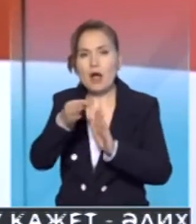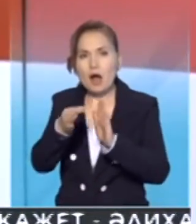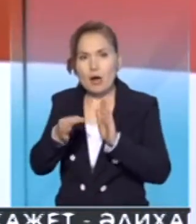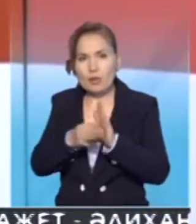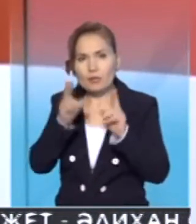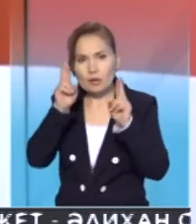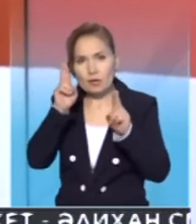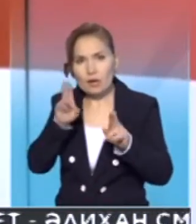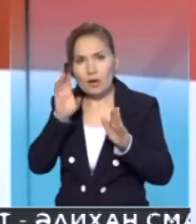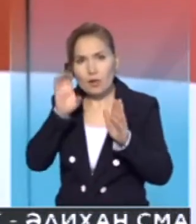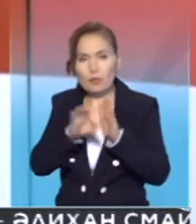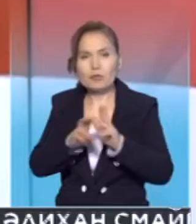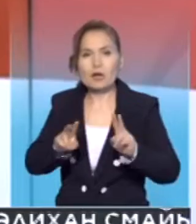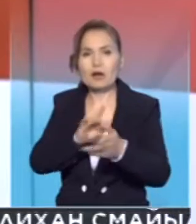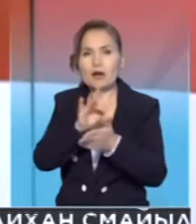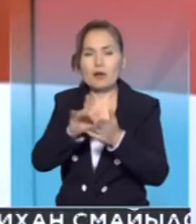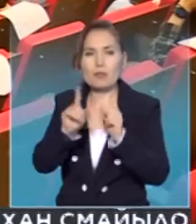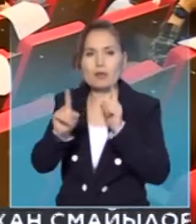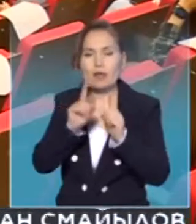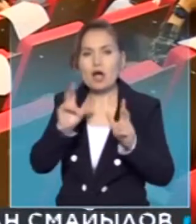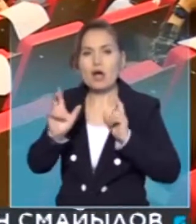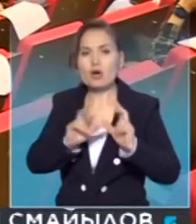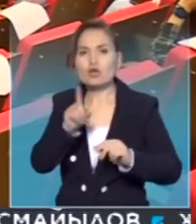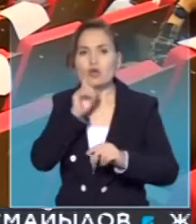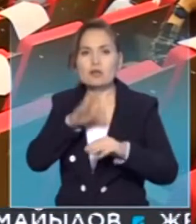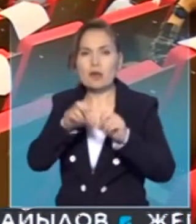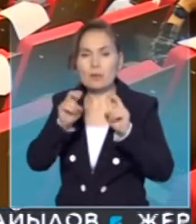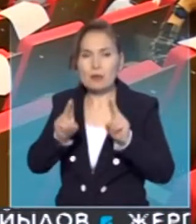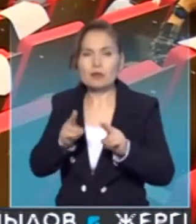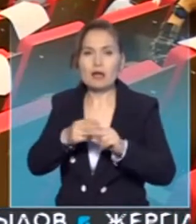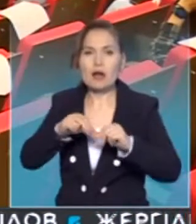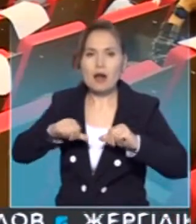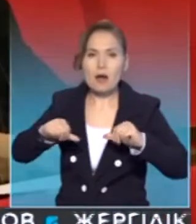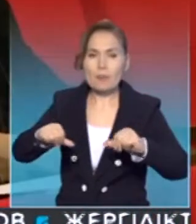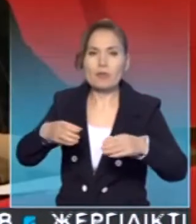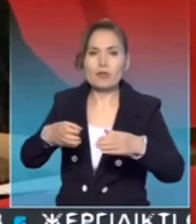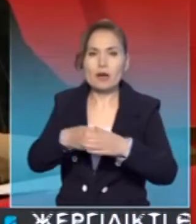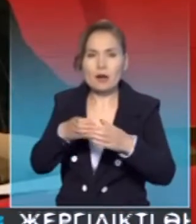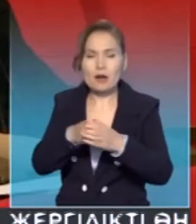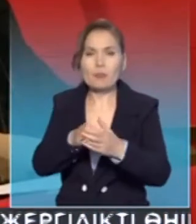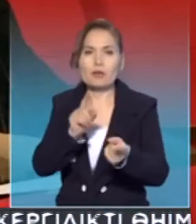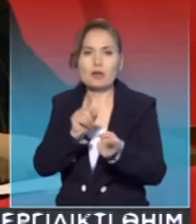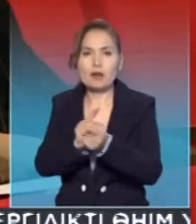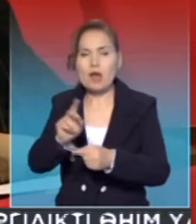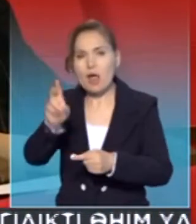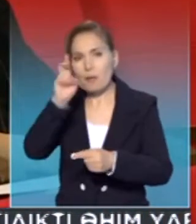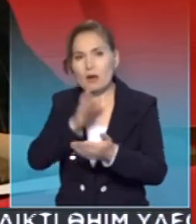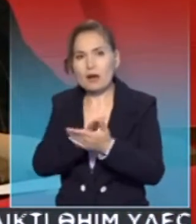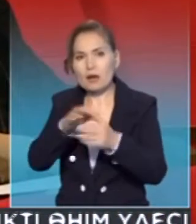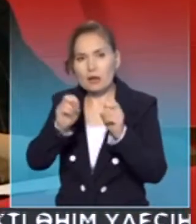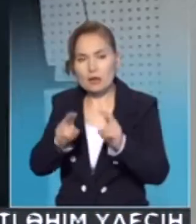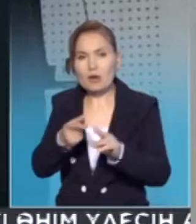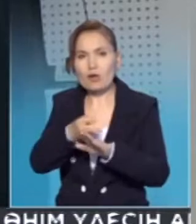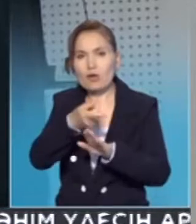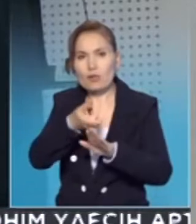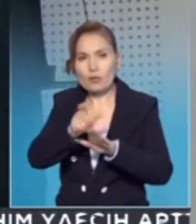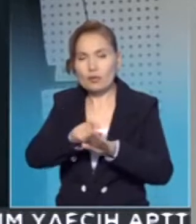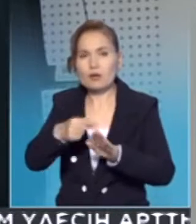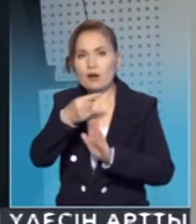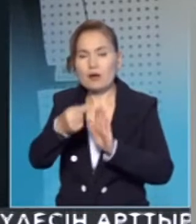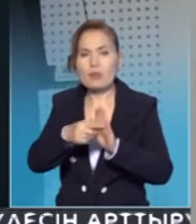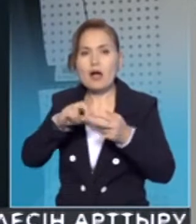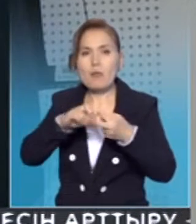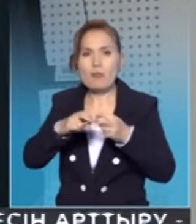қағидатты ұстана отырып, бүгін Елордада бас қосқан студенттер мен жас мамандар қазылар алқасының назарына мемлекеттік қызметтегі өзекті мәселелердің оңтайлы